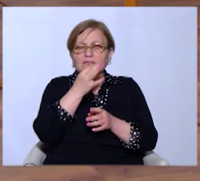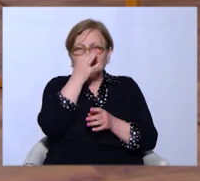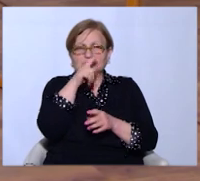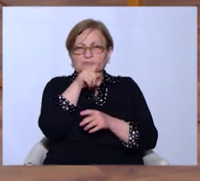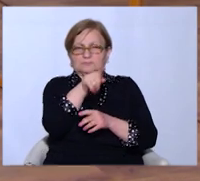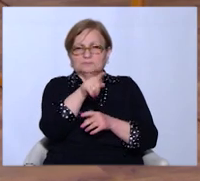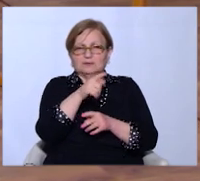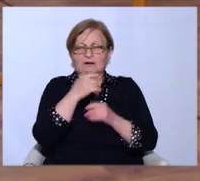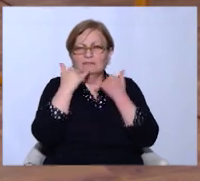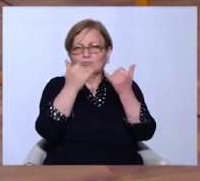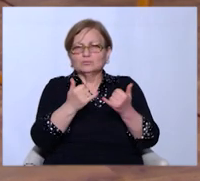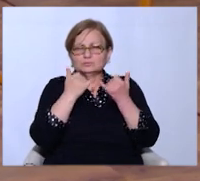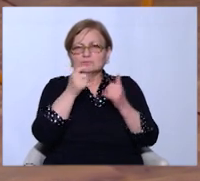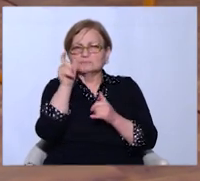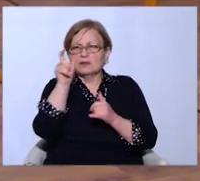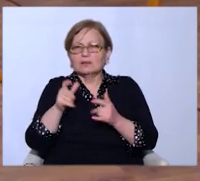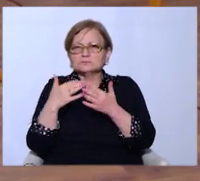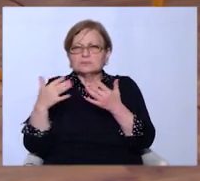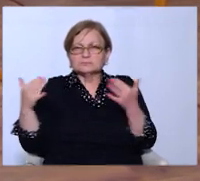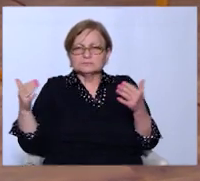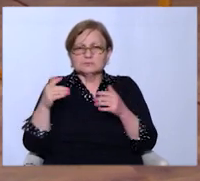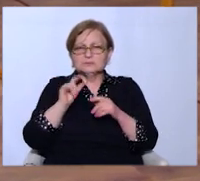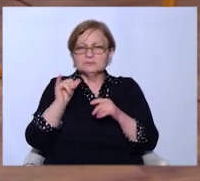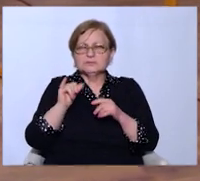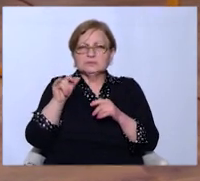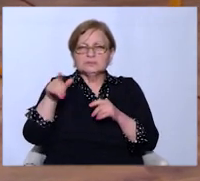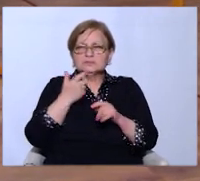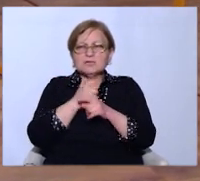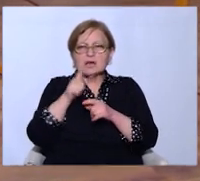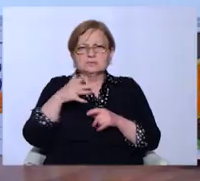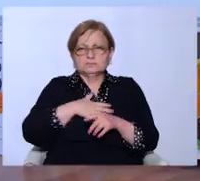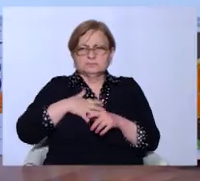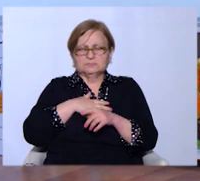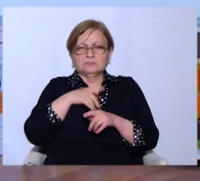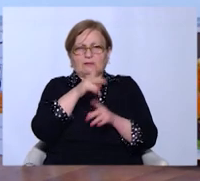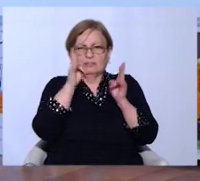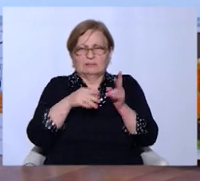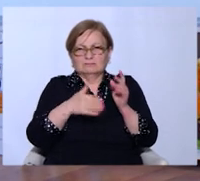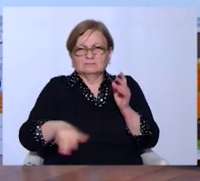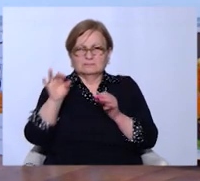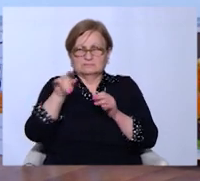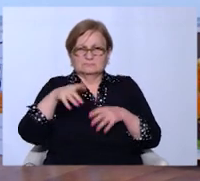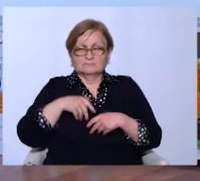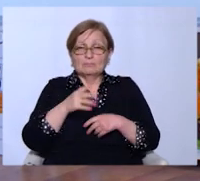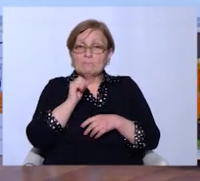თამონია წერეთელი და მას არაერთი ლექსი მიუძღვნა, სადაც ძალიან განიცდიდა მის ამ მდგომარეობას.